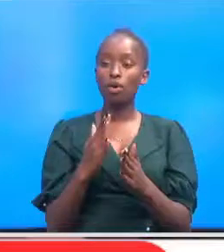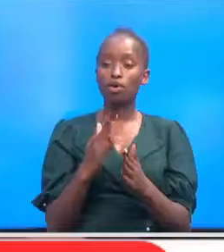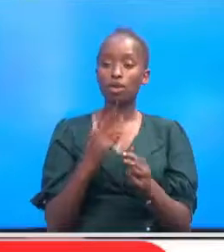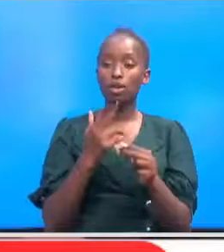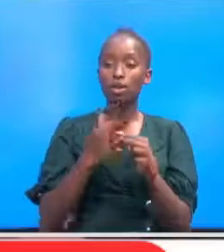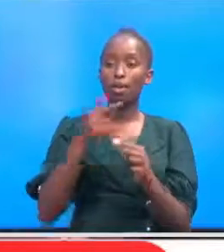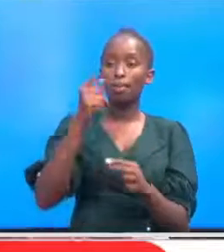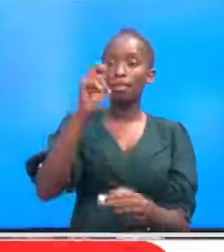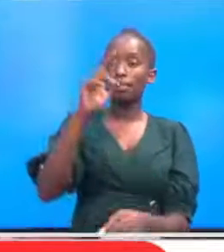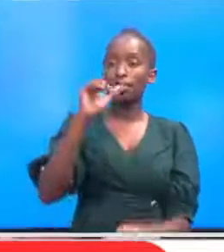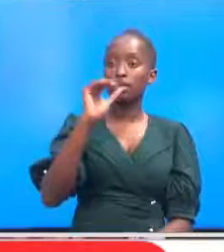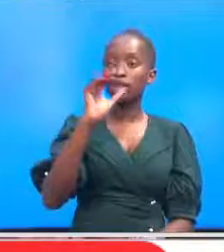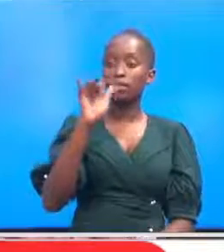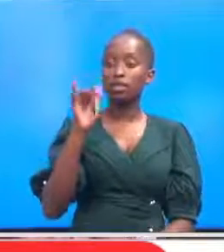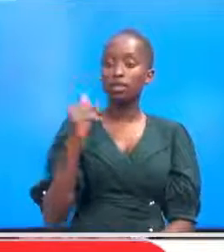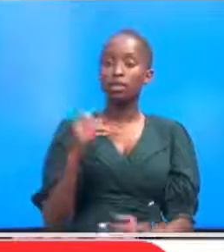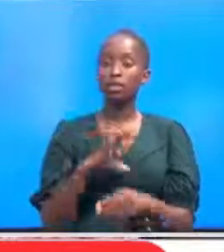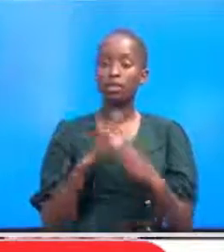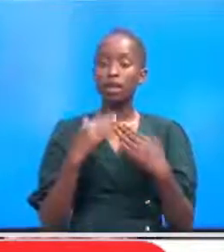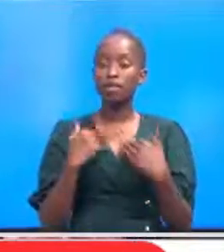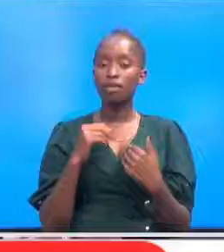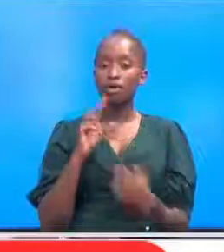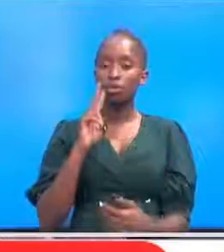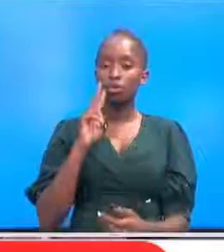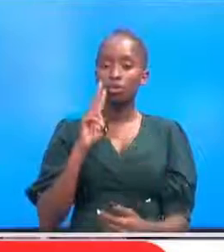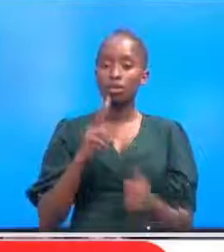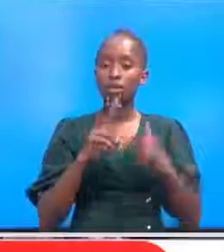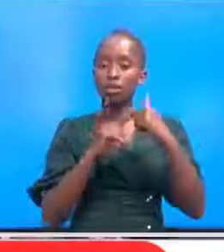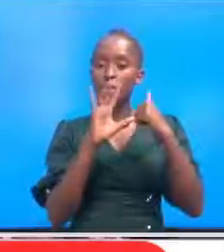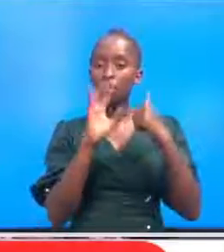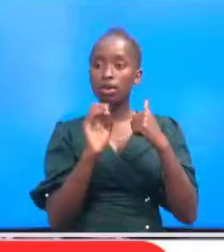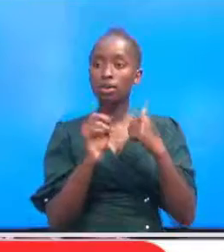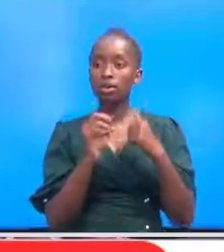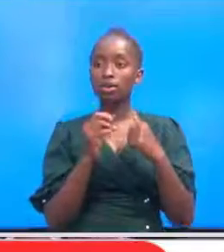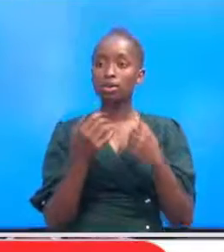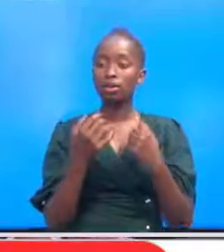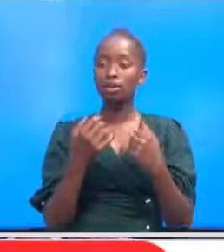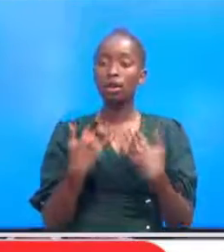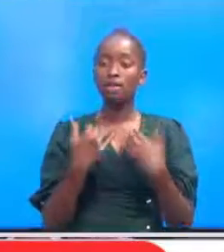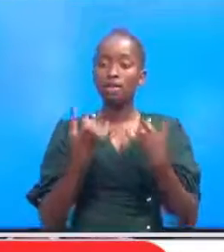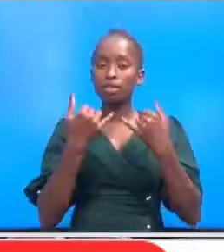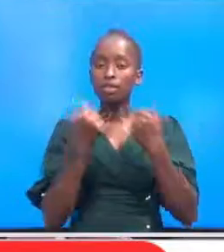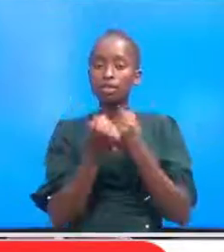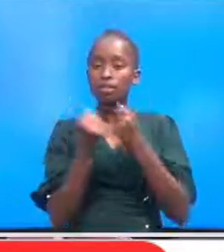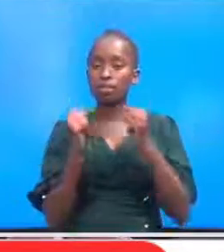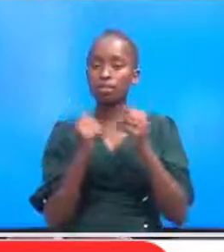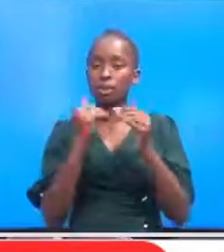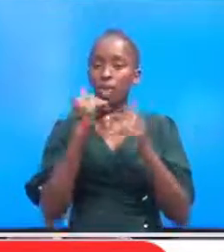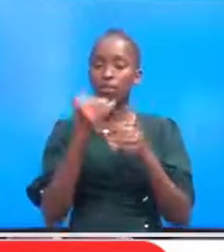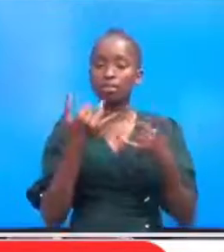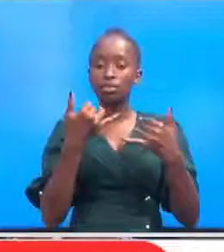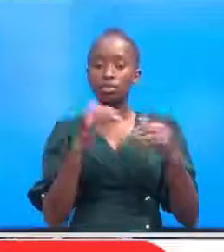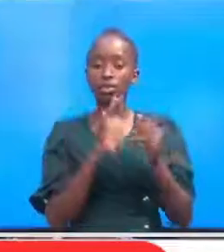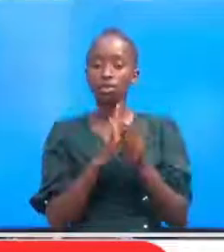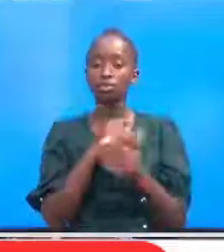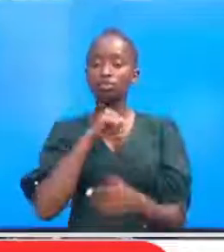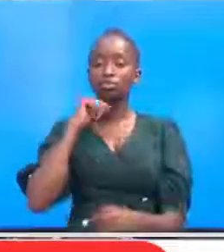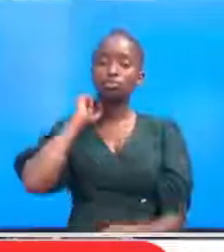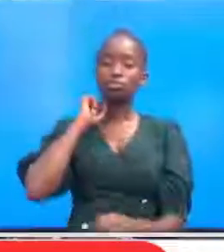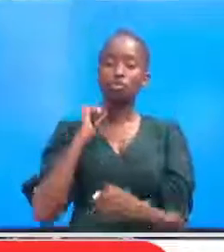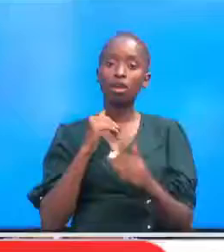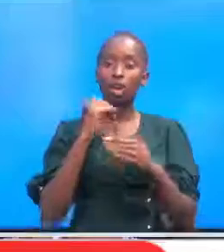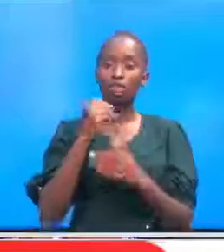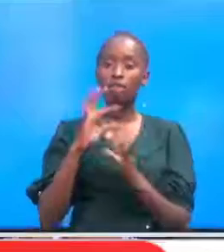ambaye alipata alama 270 alinusurika baada ya kujaribu kujitoa uhai baada ya maisha kuwa magumu katika familia